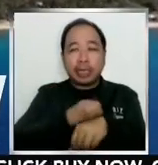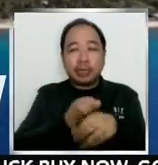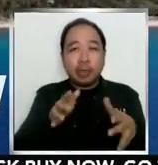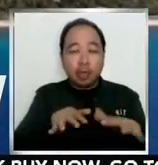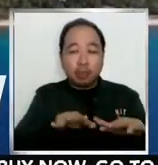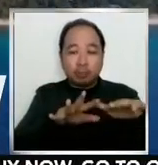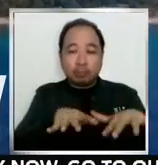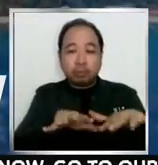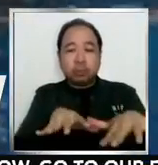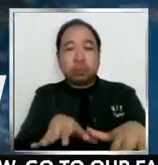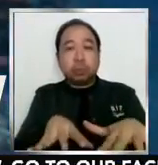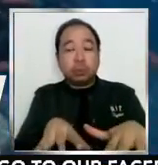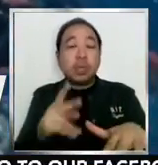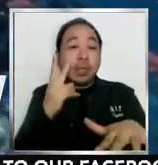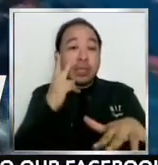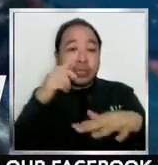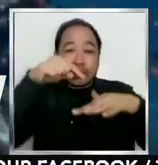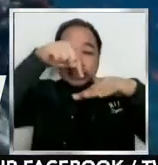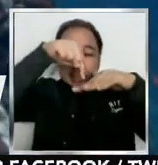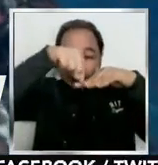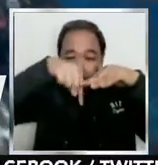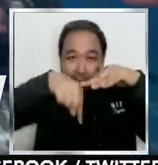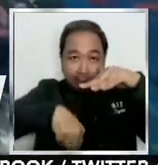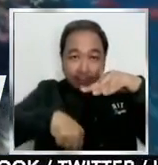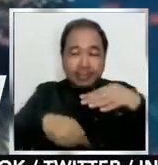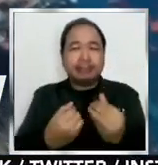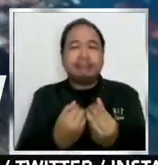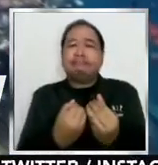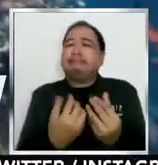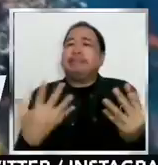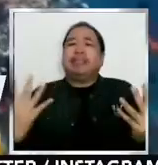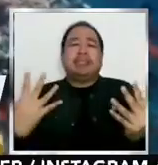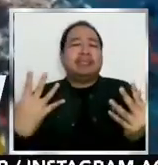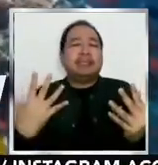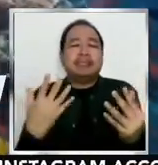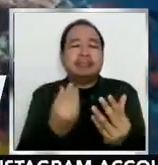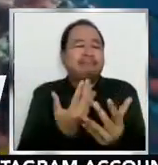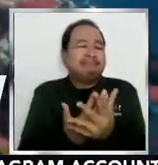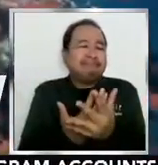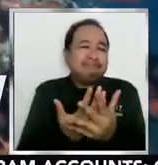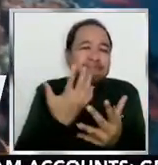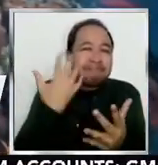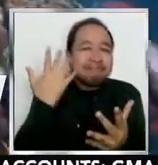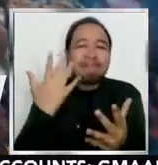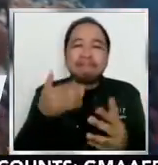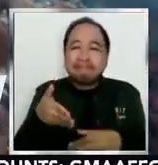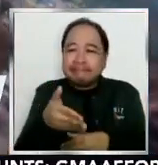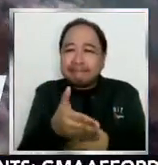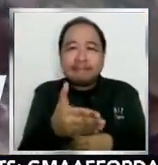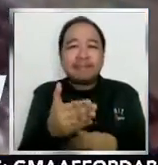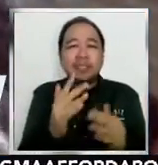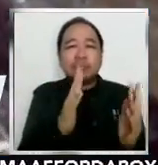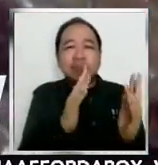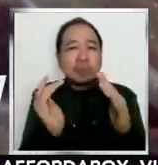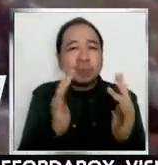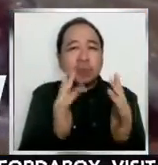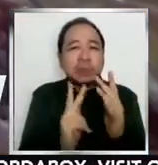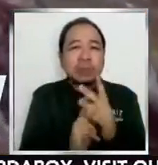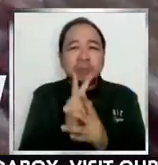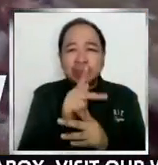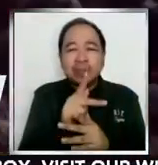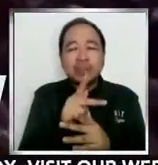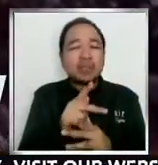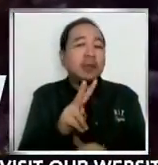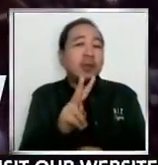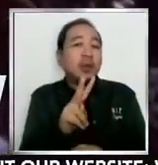Sa ilalim nito, matatagpuan ang pinakamayamang yamang dagat sa buong mundo. Nasa 200 na coral species ang